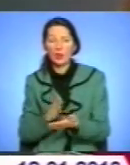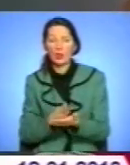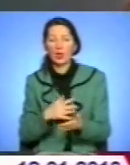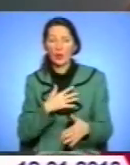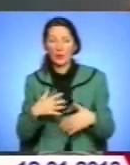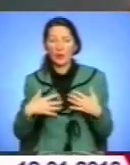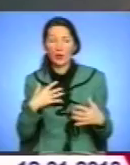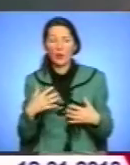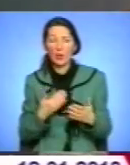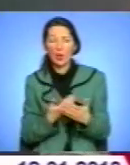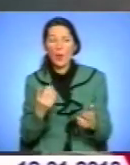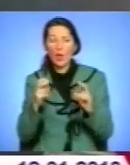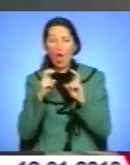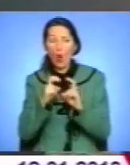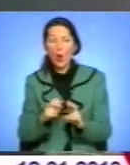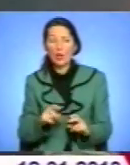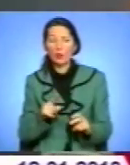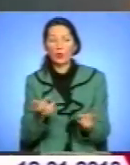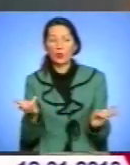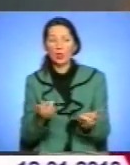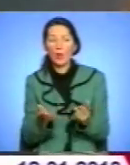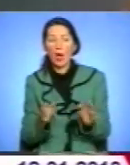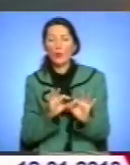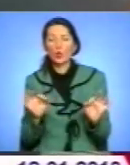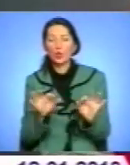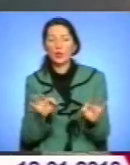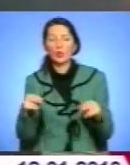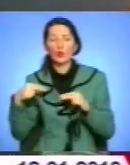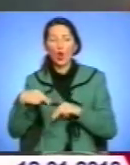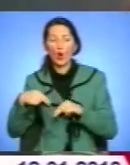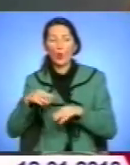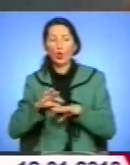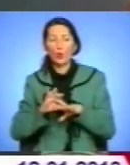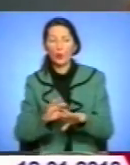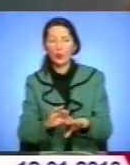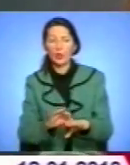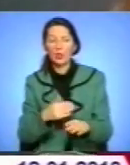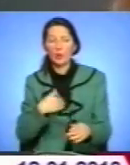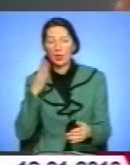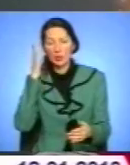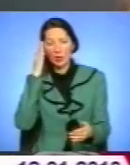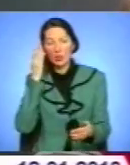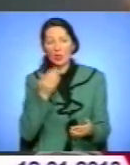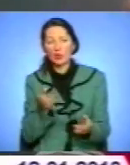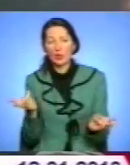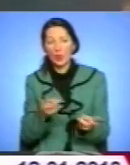дітей перед цим оглядом. Тому треба або роз'яснювальну роботу проводити, але, мені здається, більше все ж таки повинні бути батьки з дітьми.